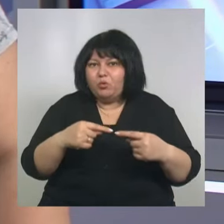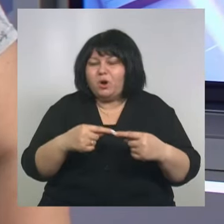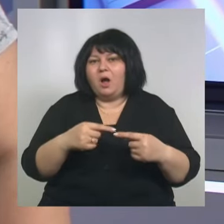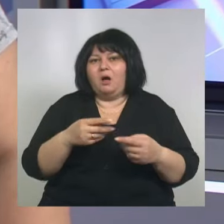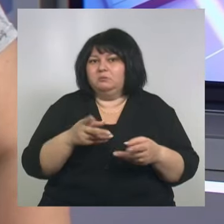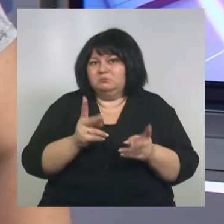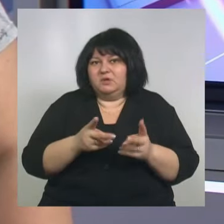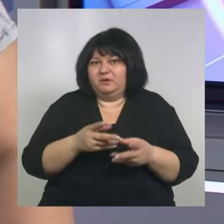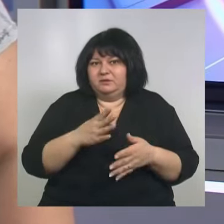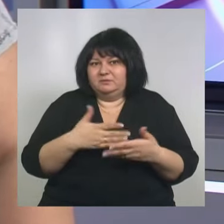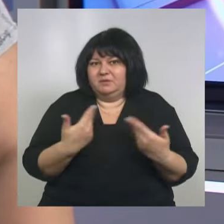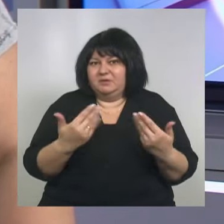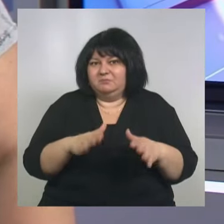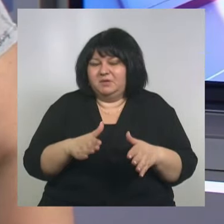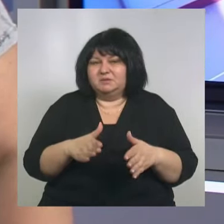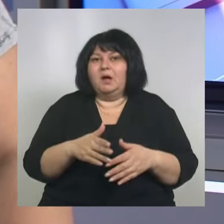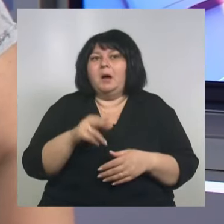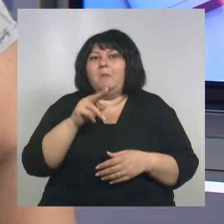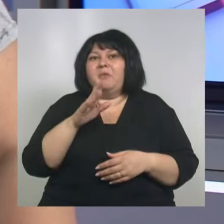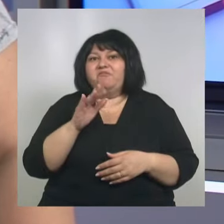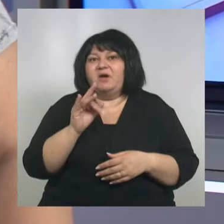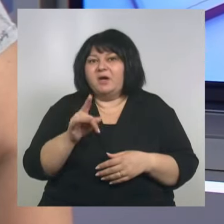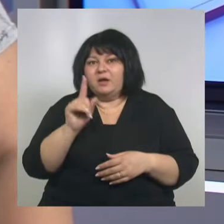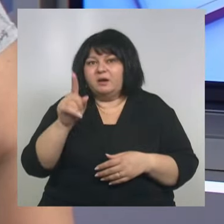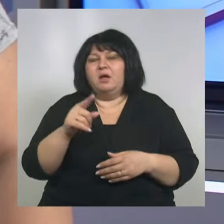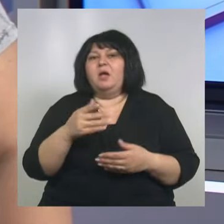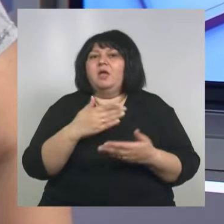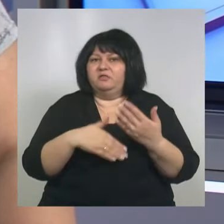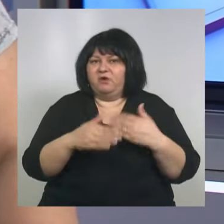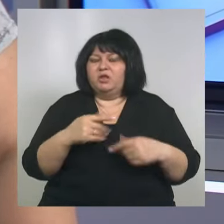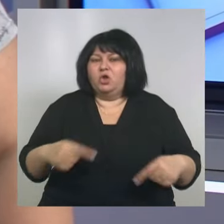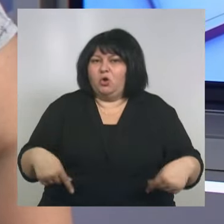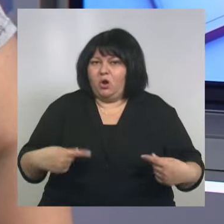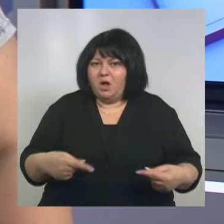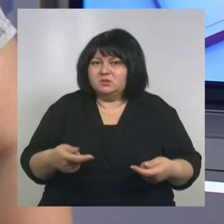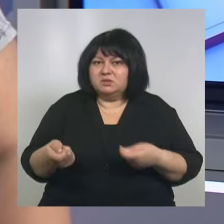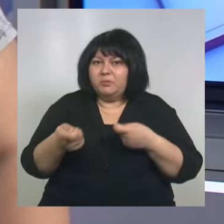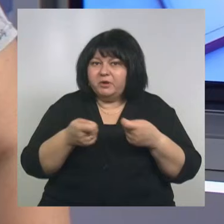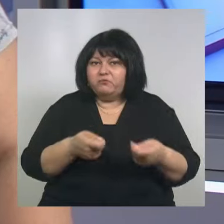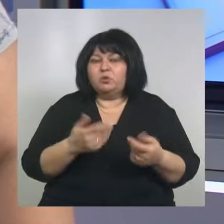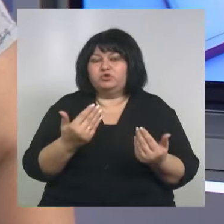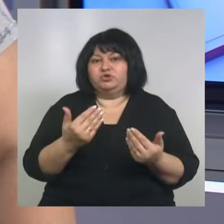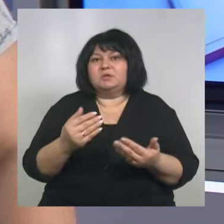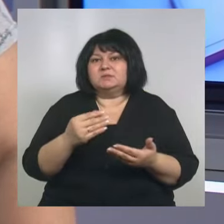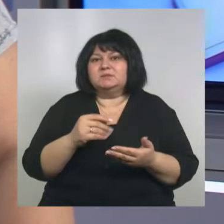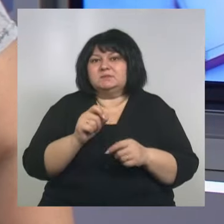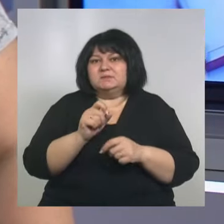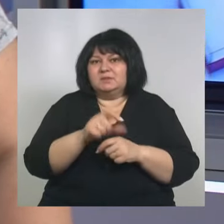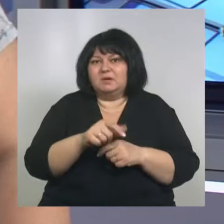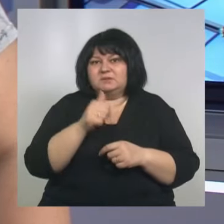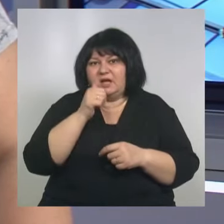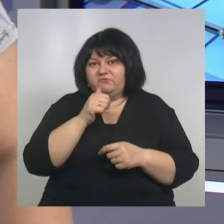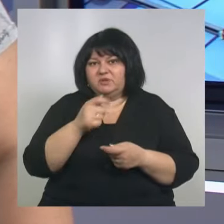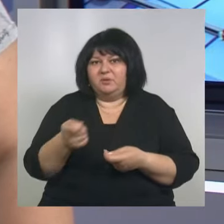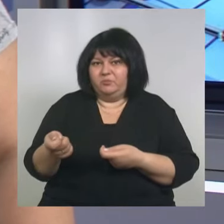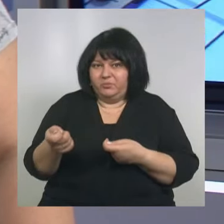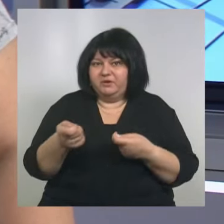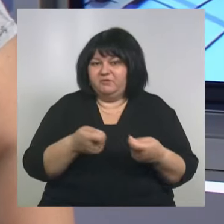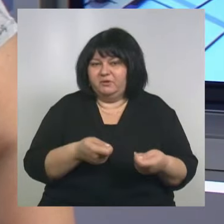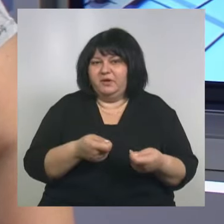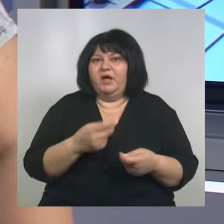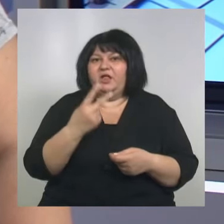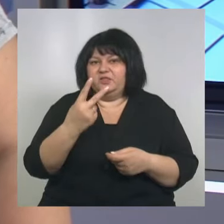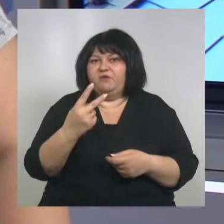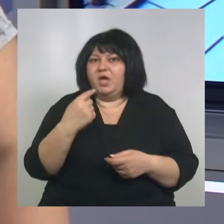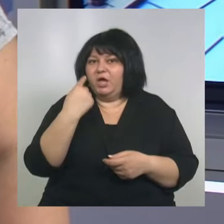А на ПВХ например инвалидные коляски мы привозим даже вот сейчас заказали завтра приедут как раз две